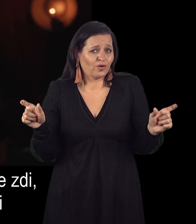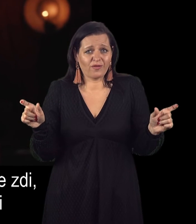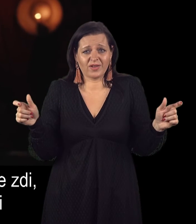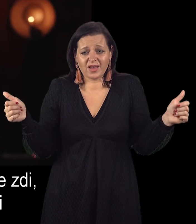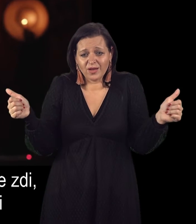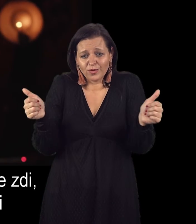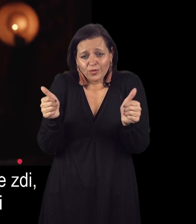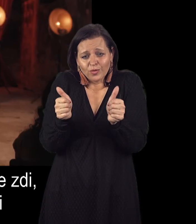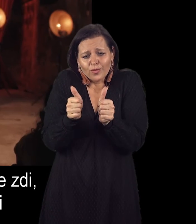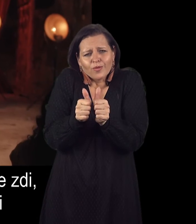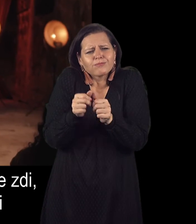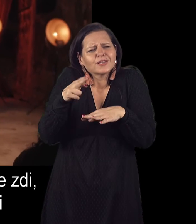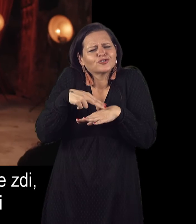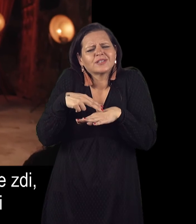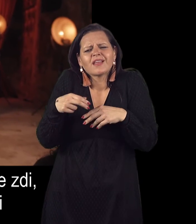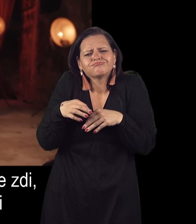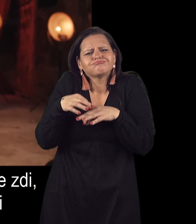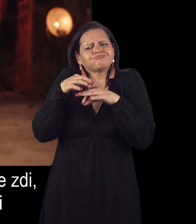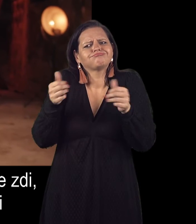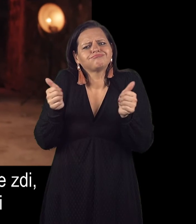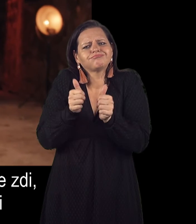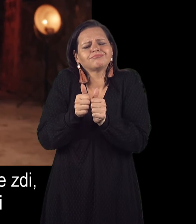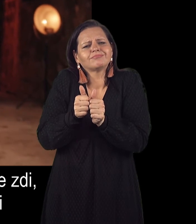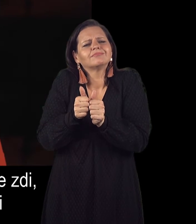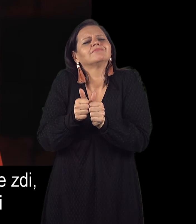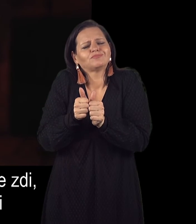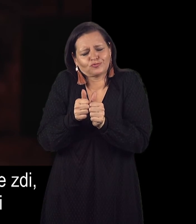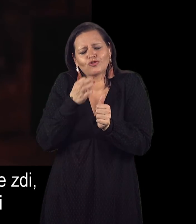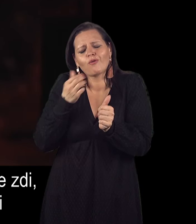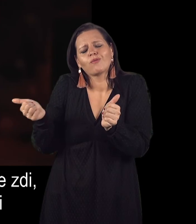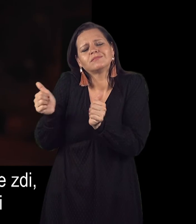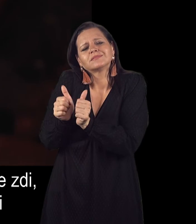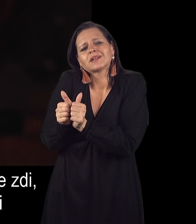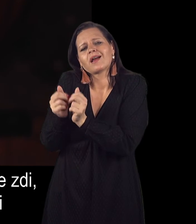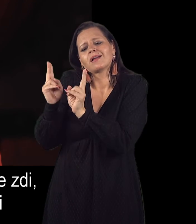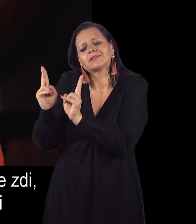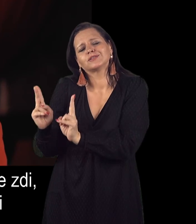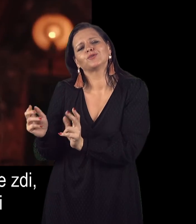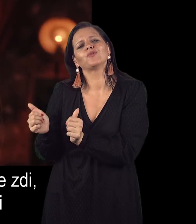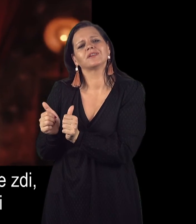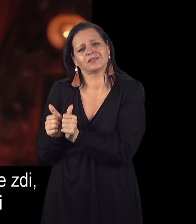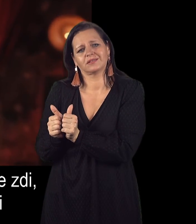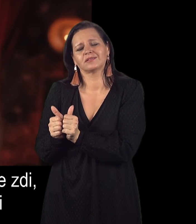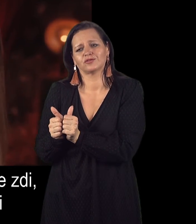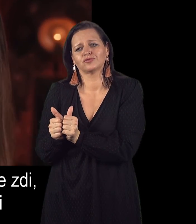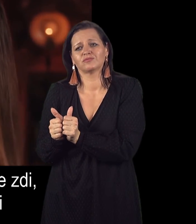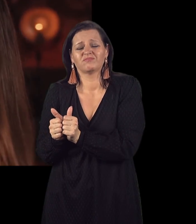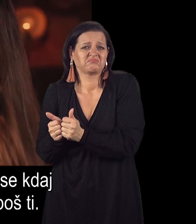Človek človeku bližina se zdi, če mu ob strani